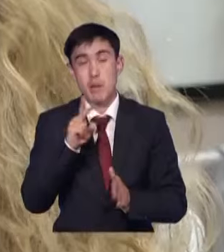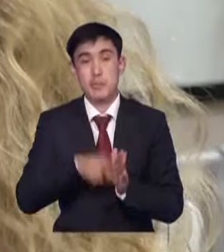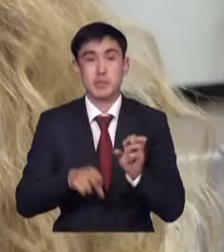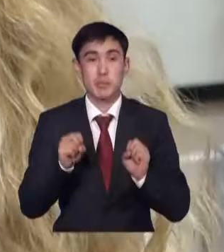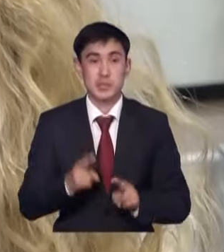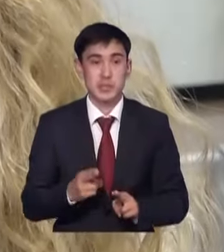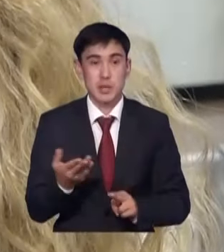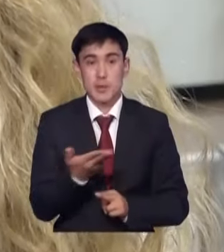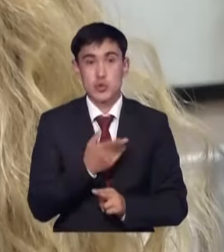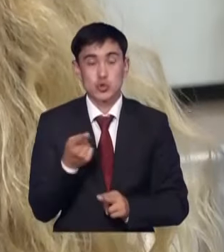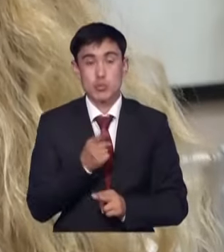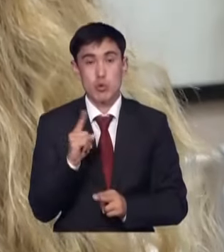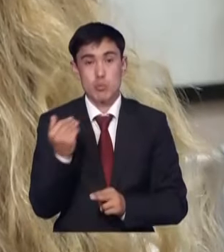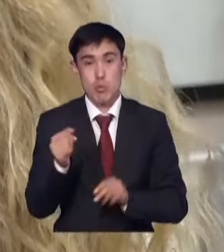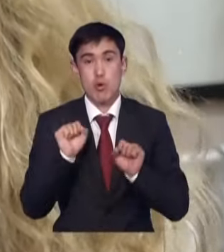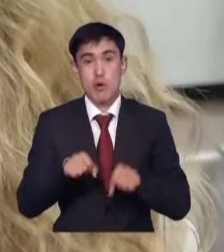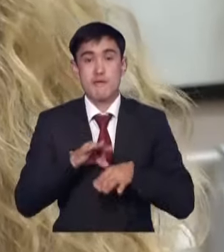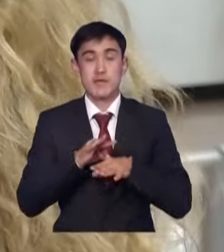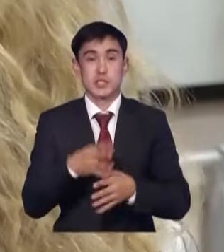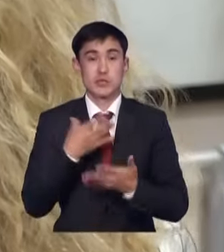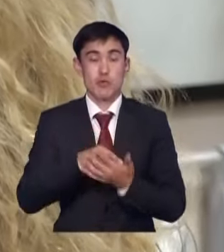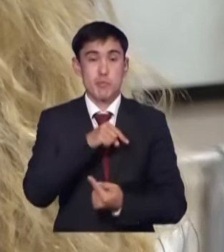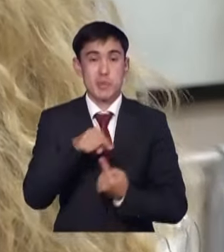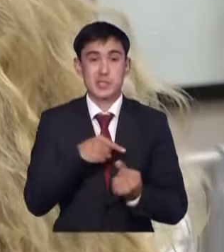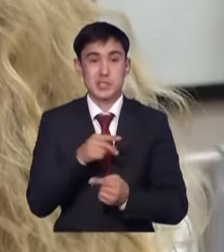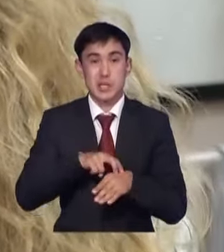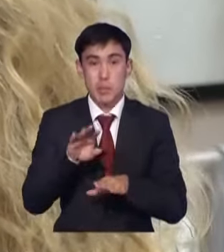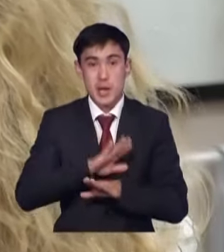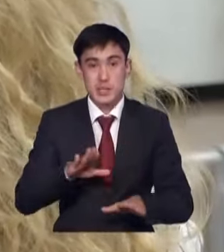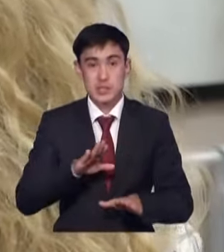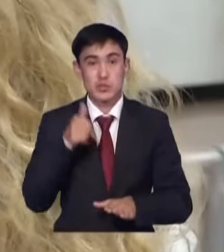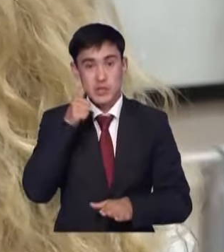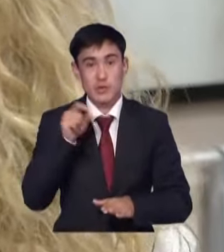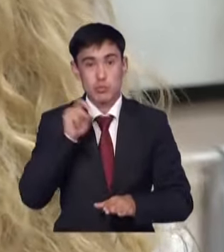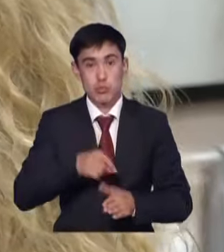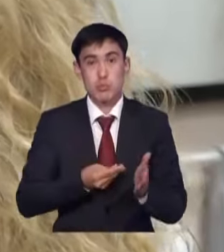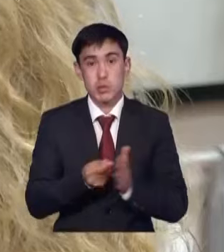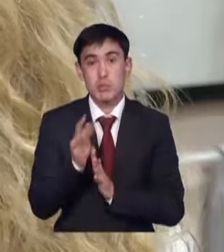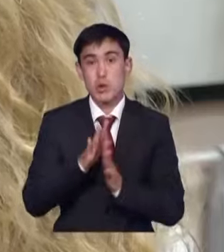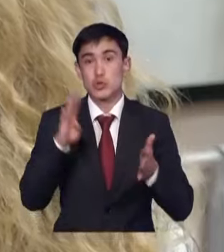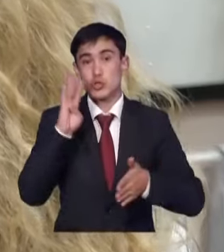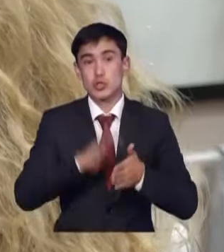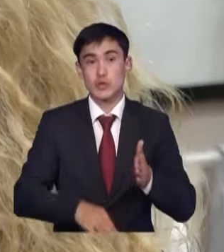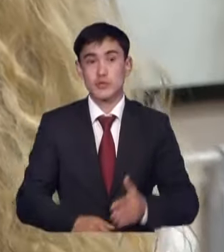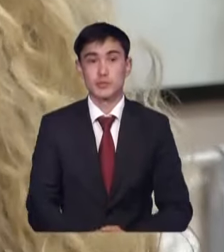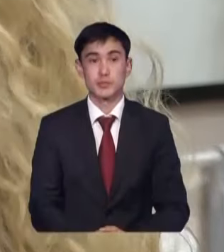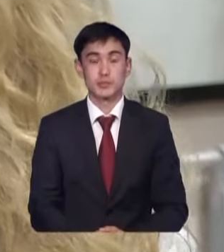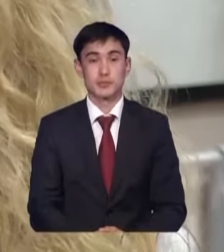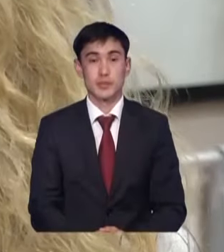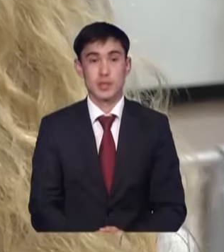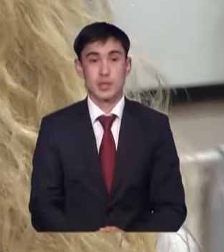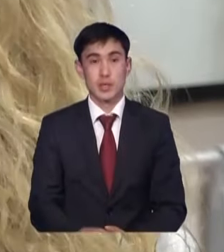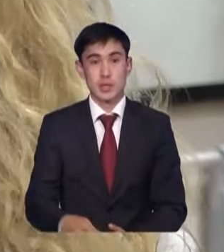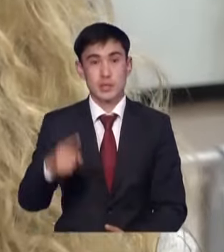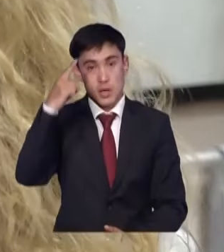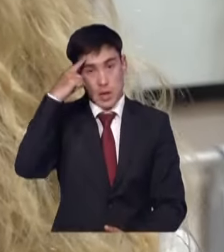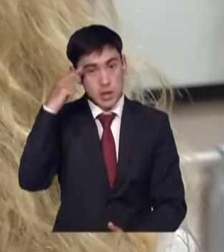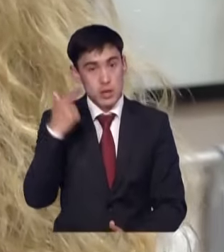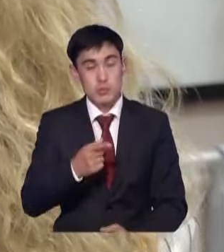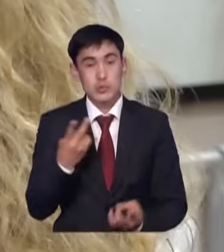обезопасить, для того, чтобы он мог вести спокойно свой бизнес и не бояться за то, что завтра ему придется платить большие штрафы. Это не безграмотность, я думаю,